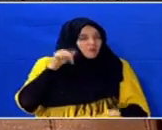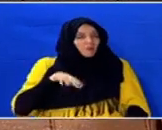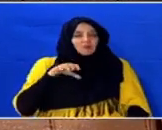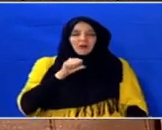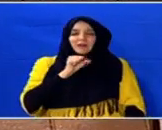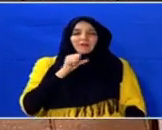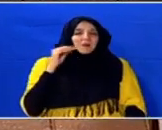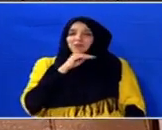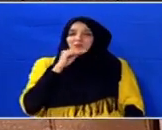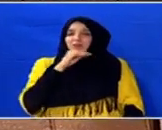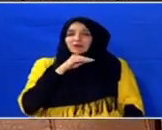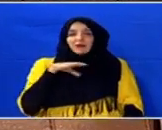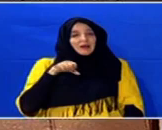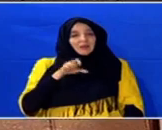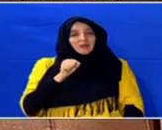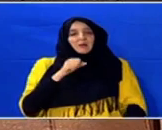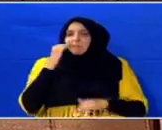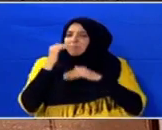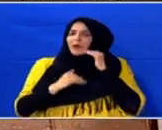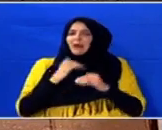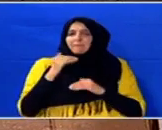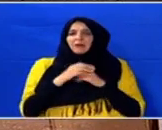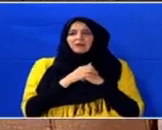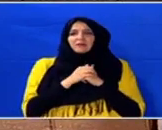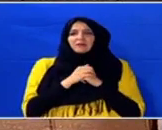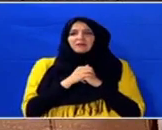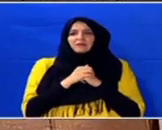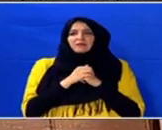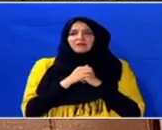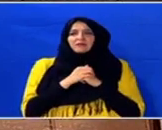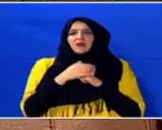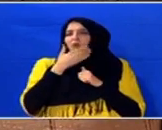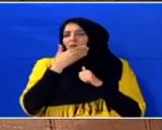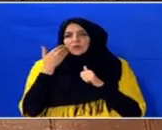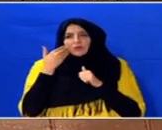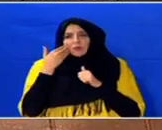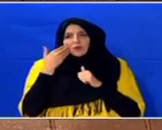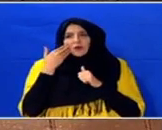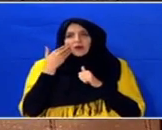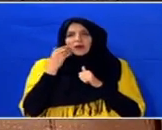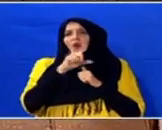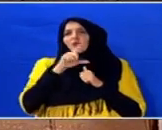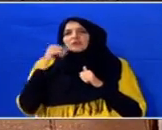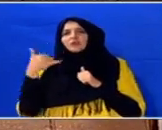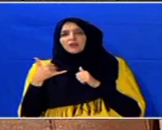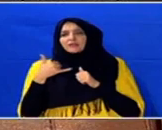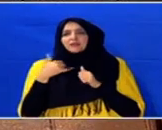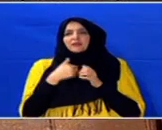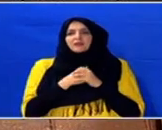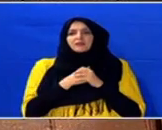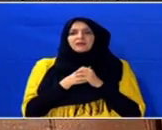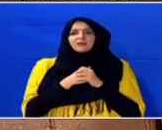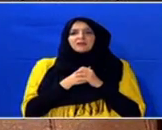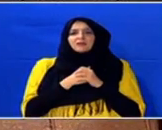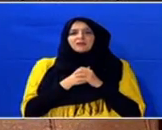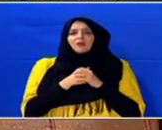تبادر وتقضي، تعمل برنامج لنفسها، ممكن تصوم كل الاثنين والخميس،